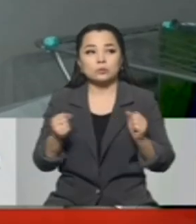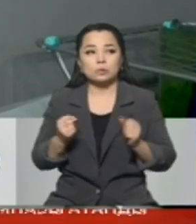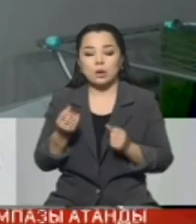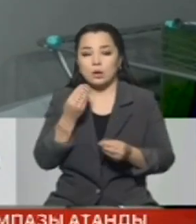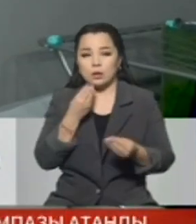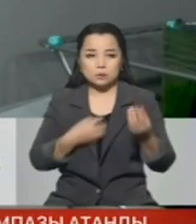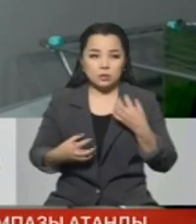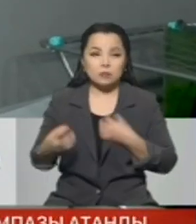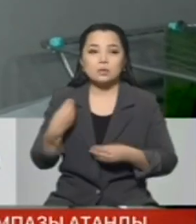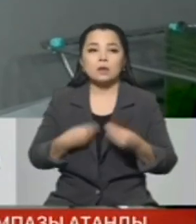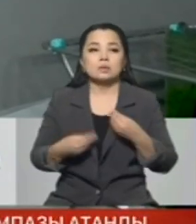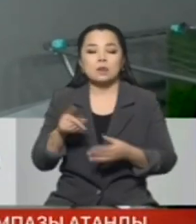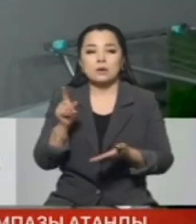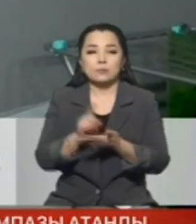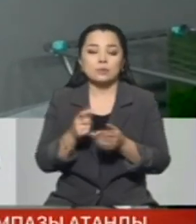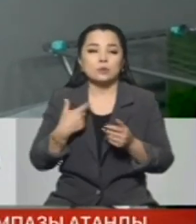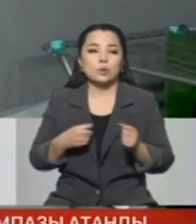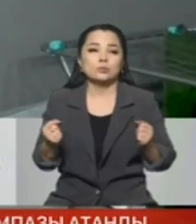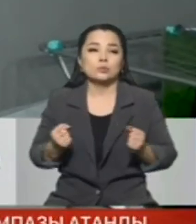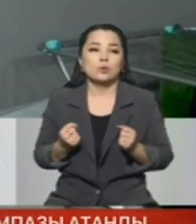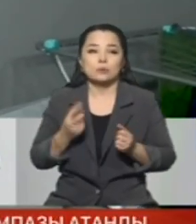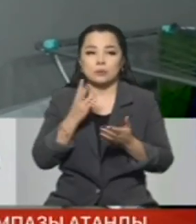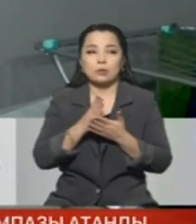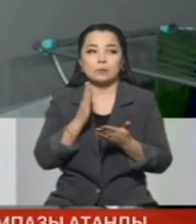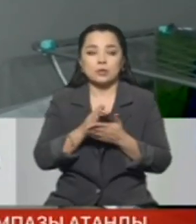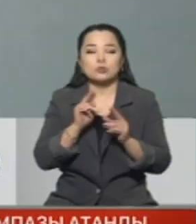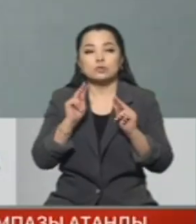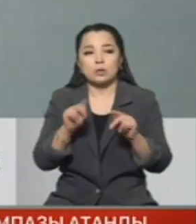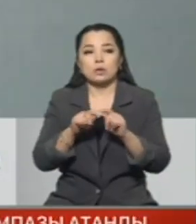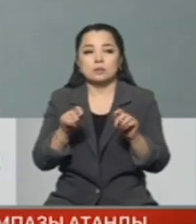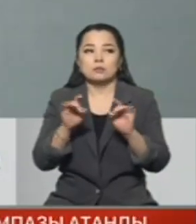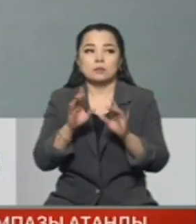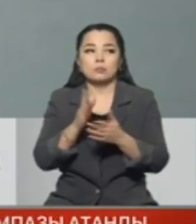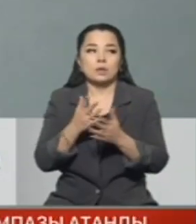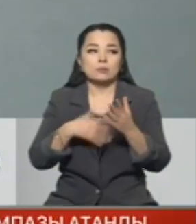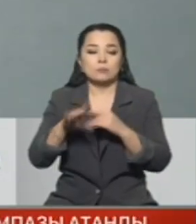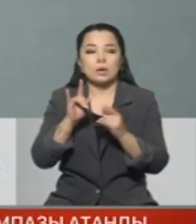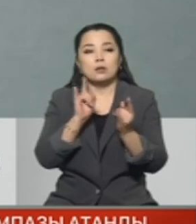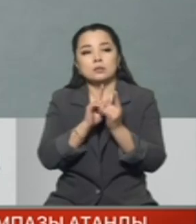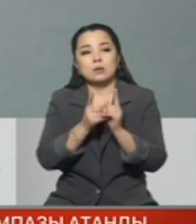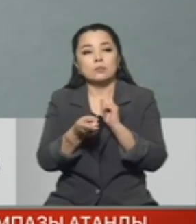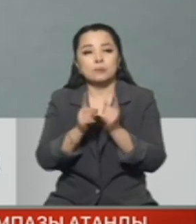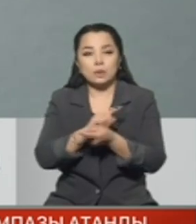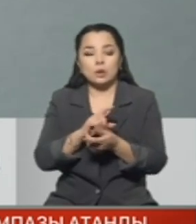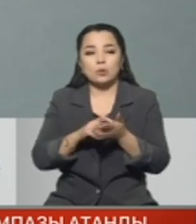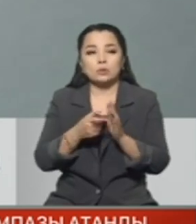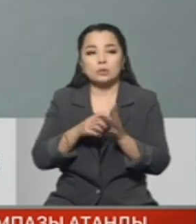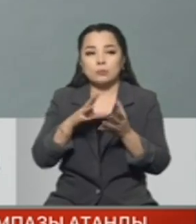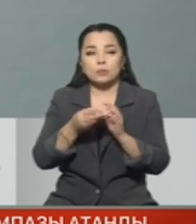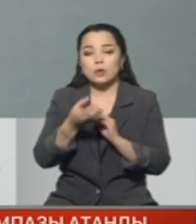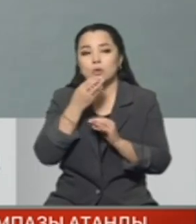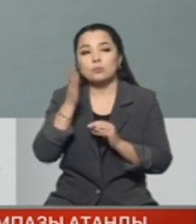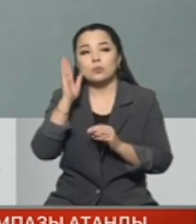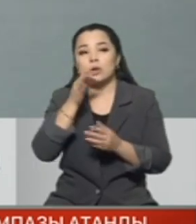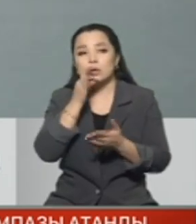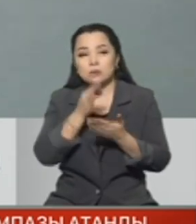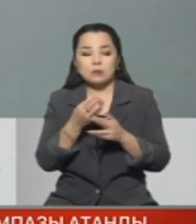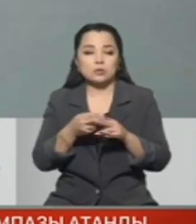таңертең келдім, мен уже кішкене тоңа бастадым. Шындықты айтамыз. Түгел әйнекті ауыстырды түгел комнатаны. Жылы бола ма деп,